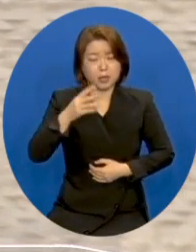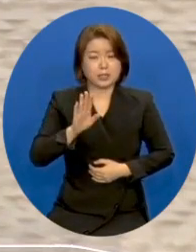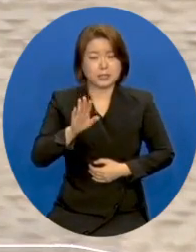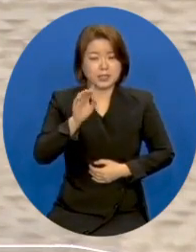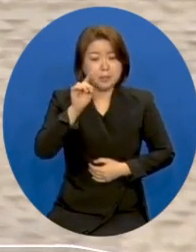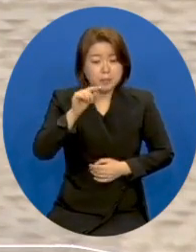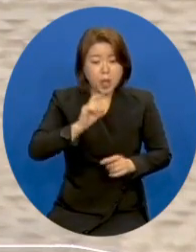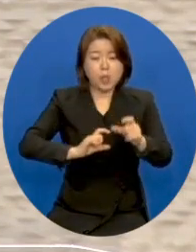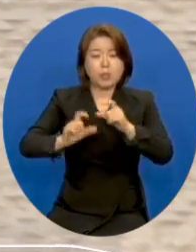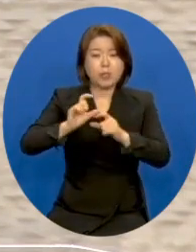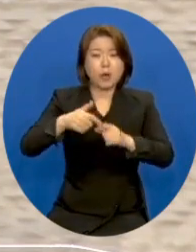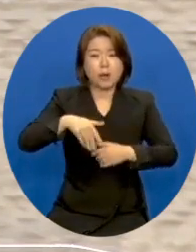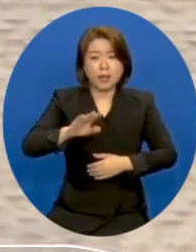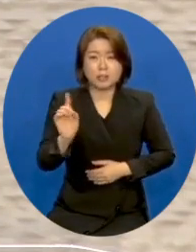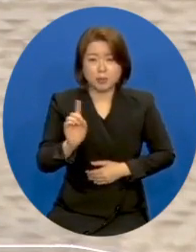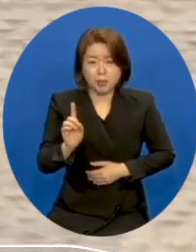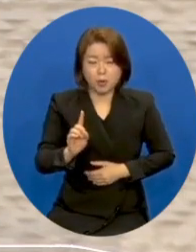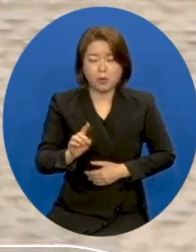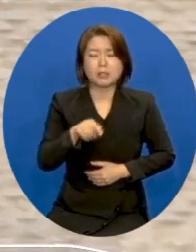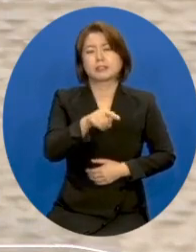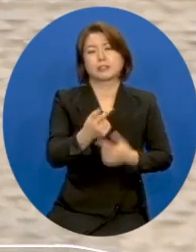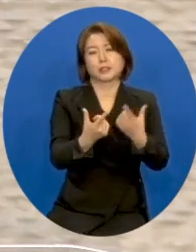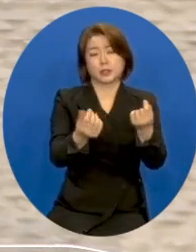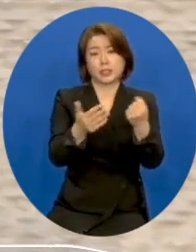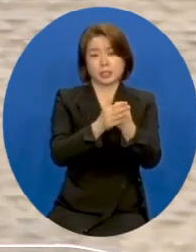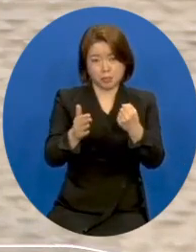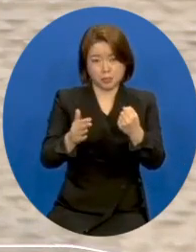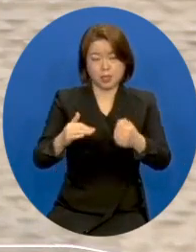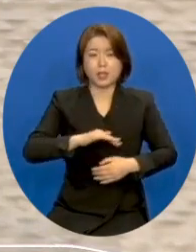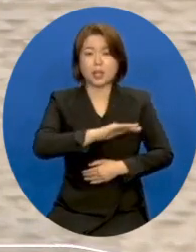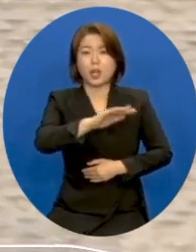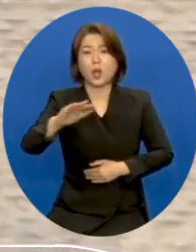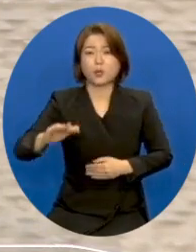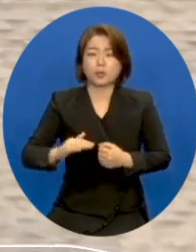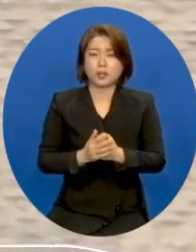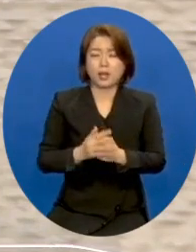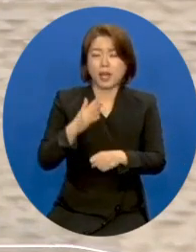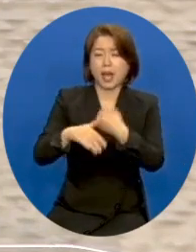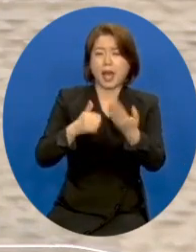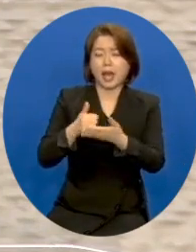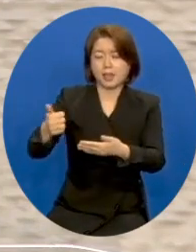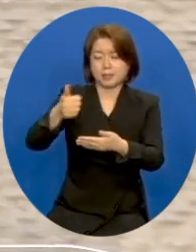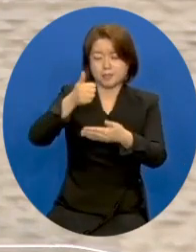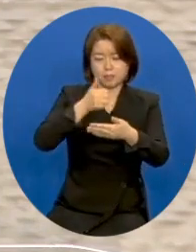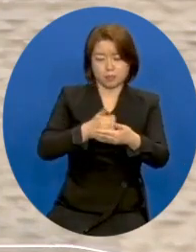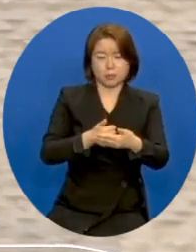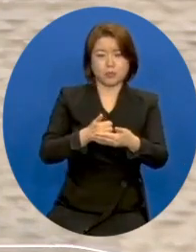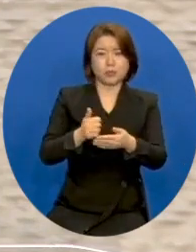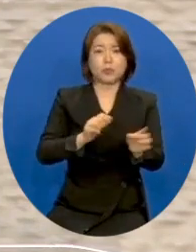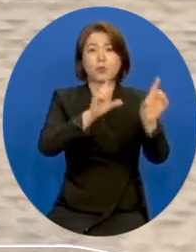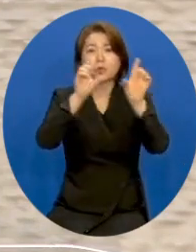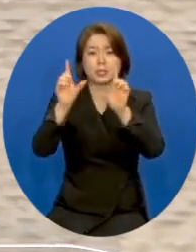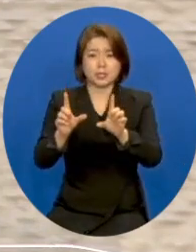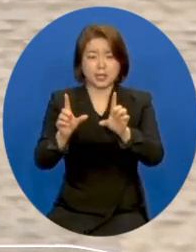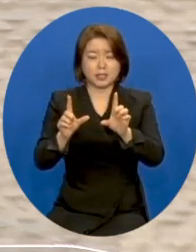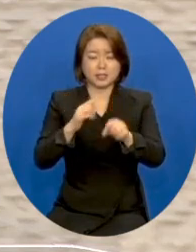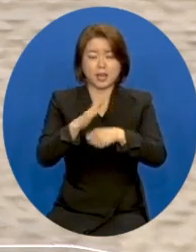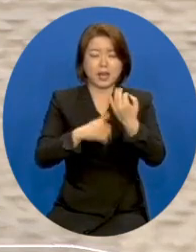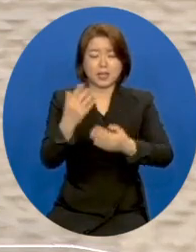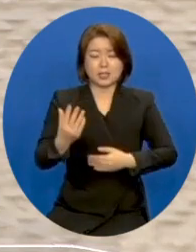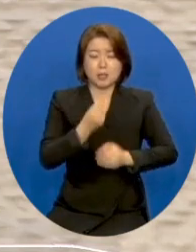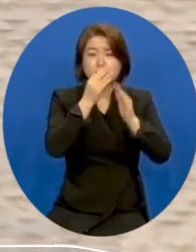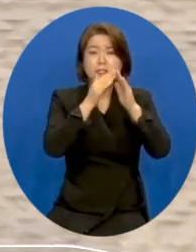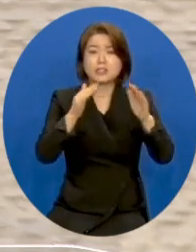더 나아가서 그렇기 때문에 우리가 하나님을 모시고 사는 하나님의